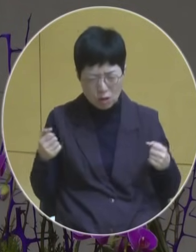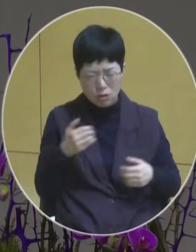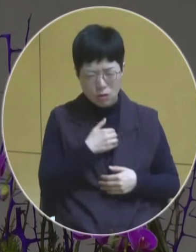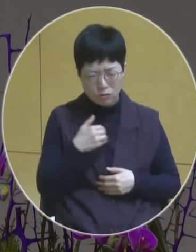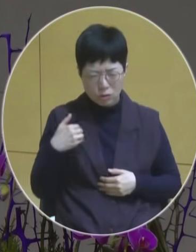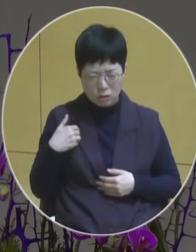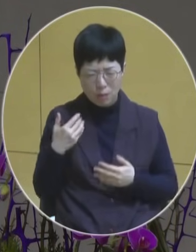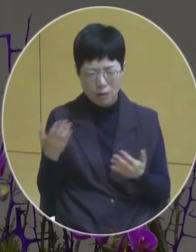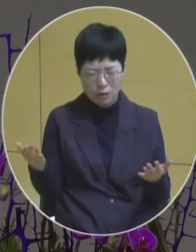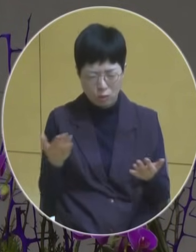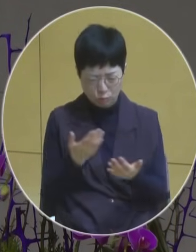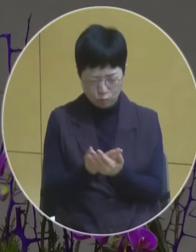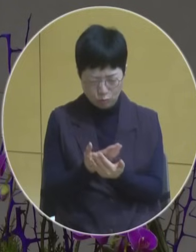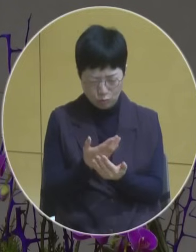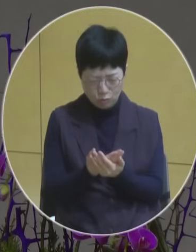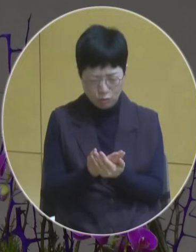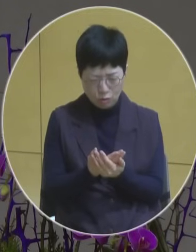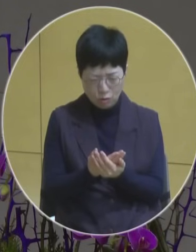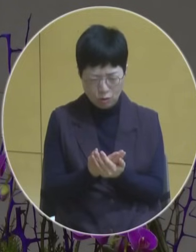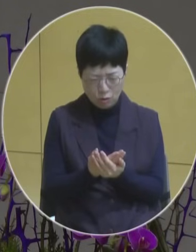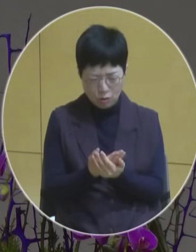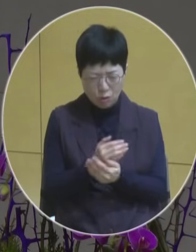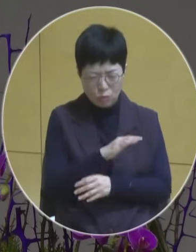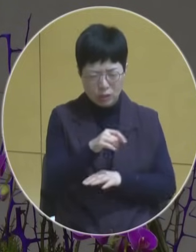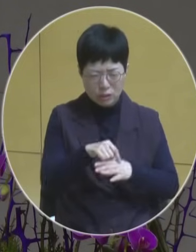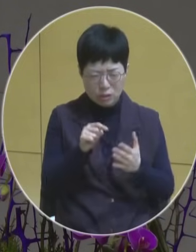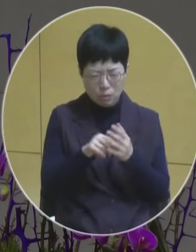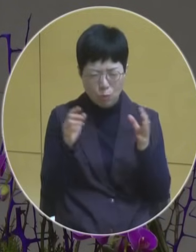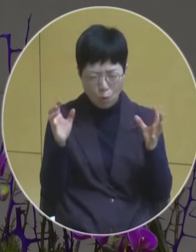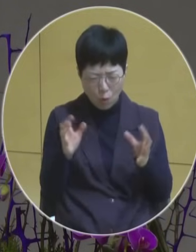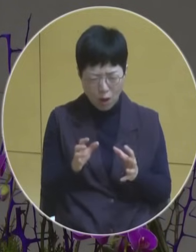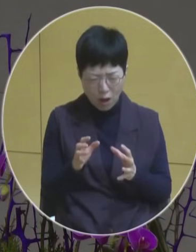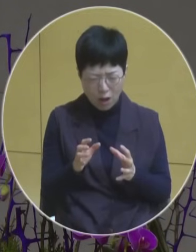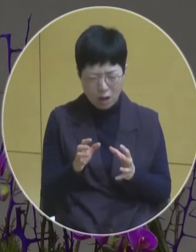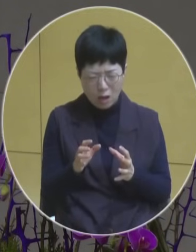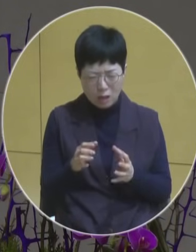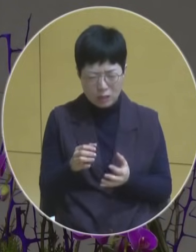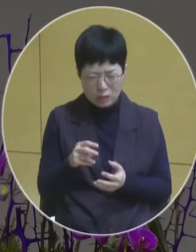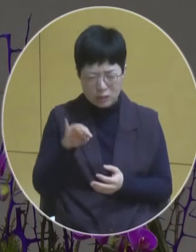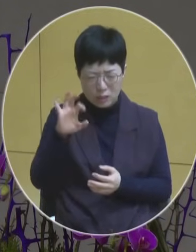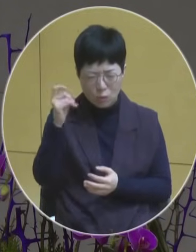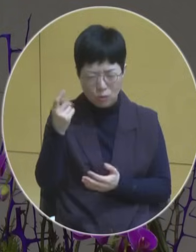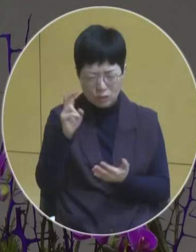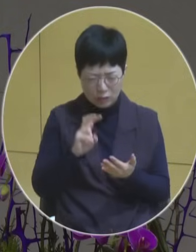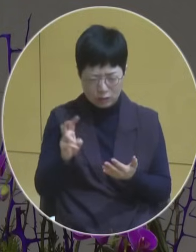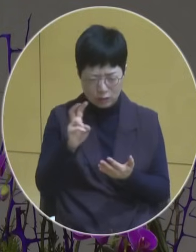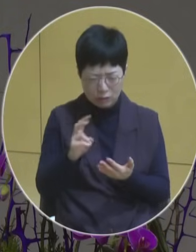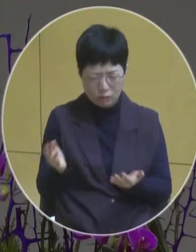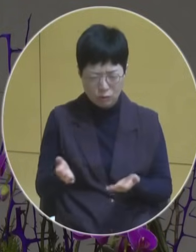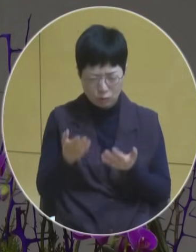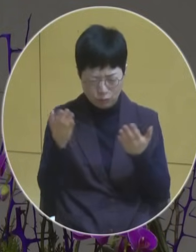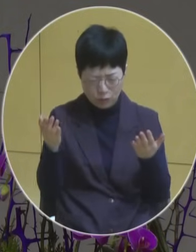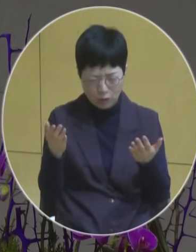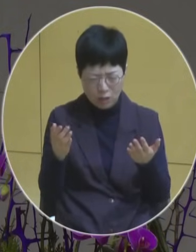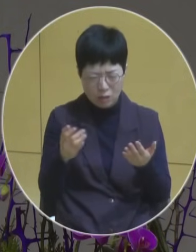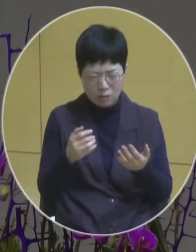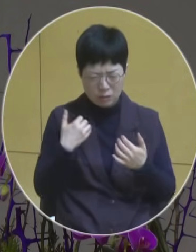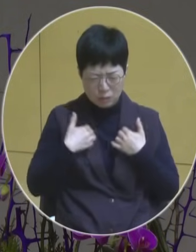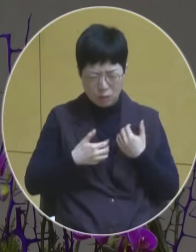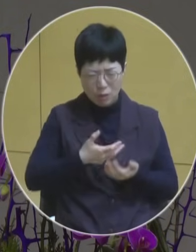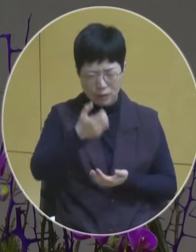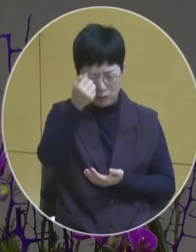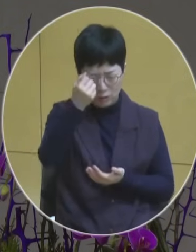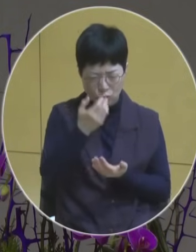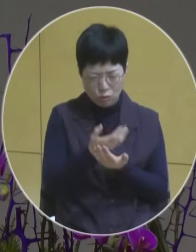하여 주옵소서. 우리의 마음과 뜻을 모아 신요원 자영대가 주께로 찬양으로 올려드립니다. 흠양하여